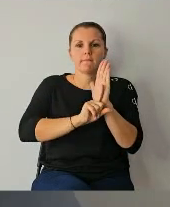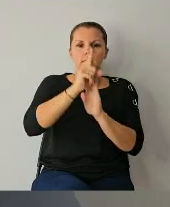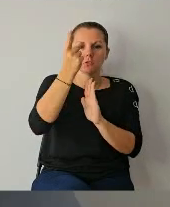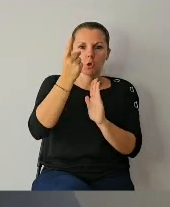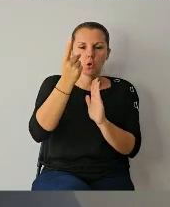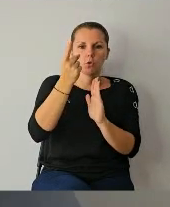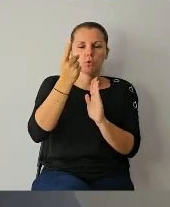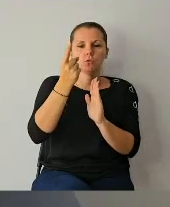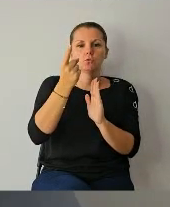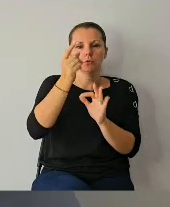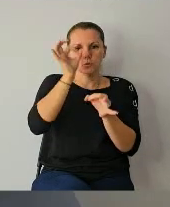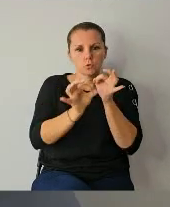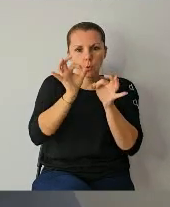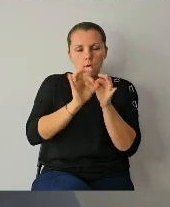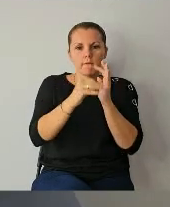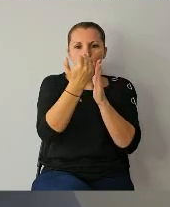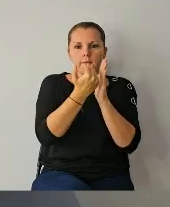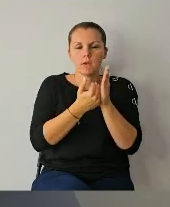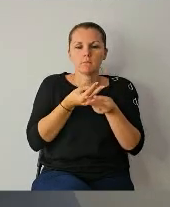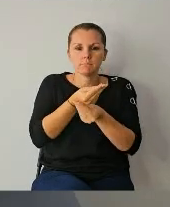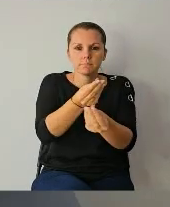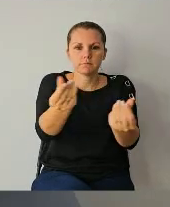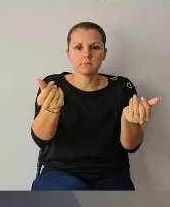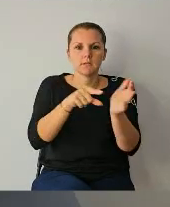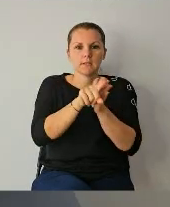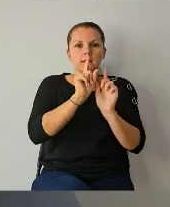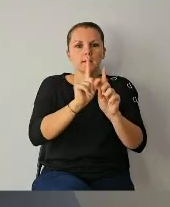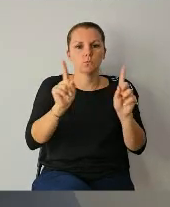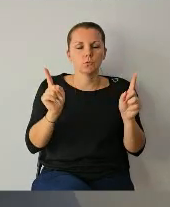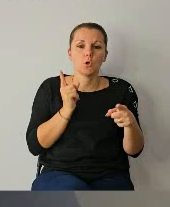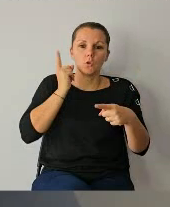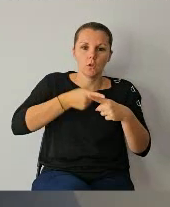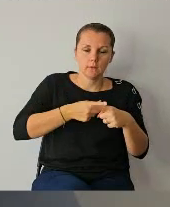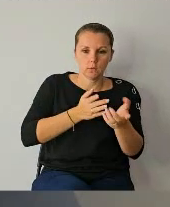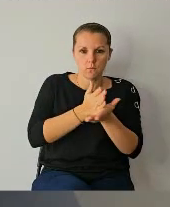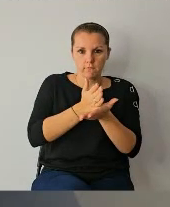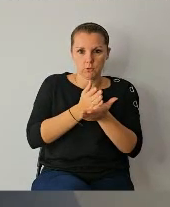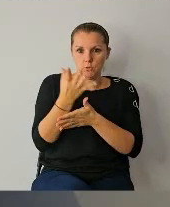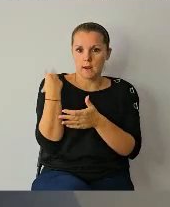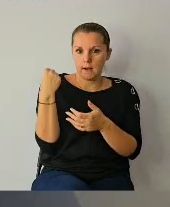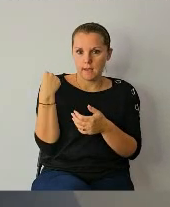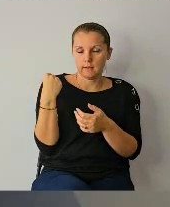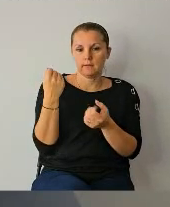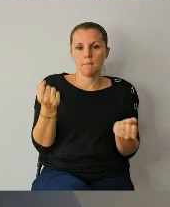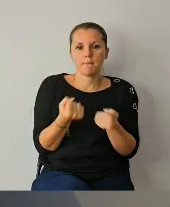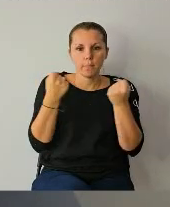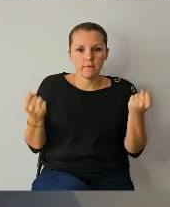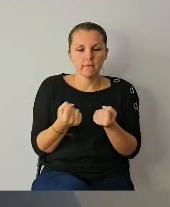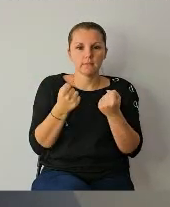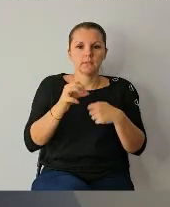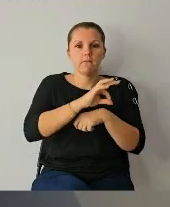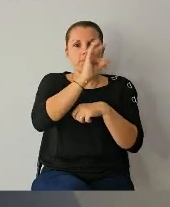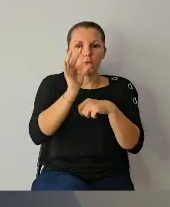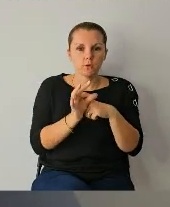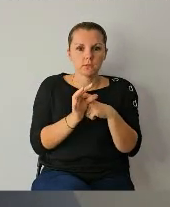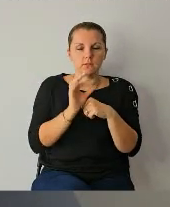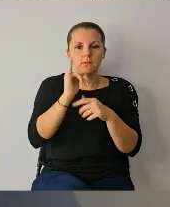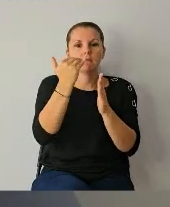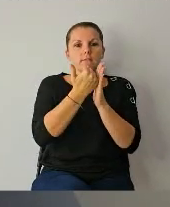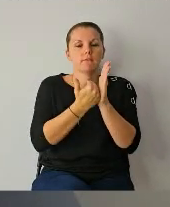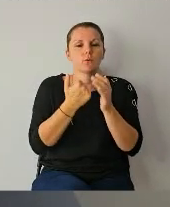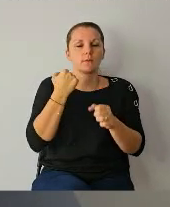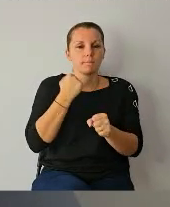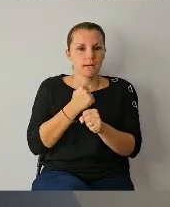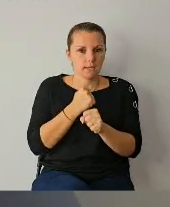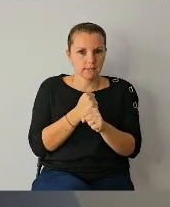wysokość oraz szczegółowe warunki przyznawania nauczycielom dodatków za wysługę lat motywacyjnego, funkcyjnego oraz za warunki